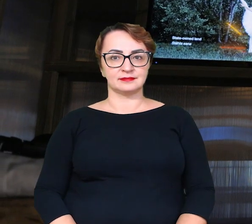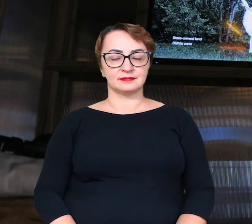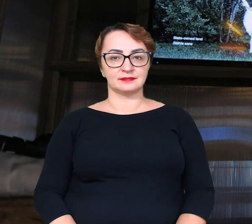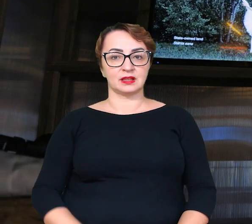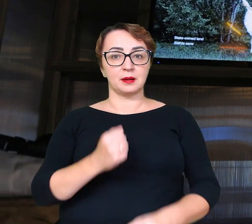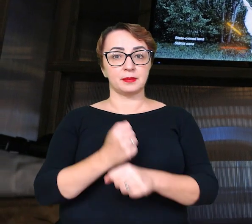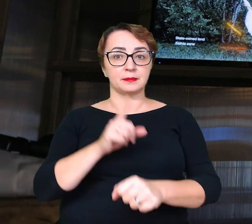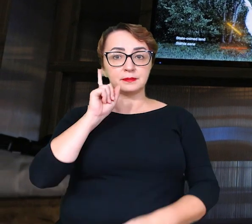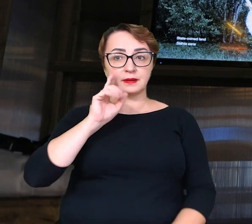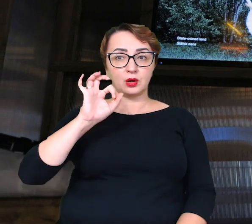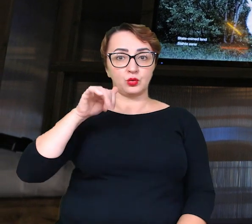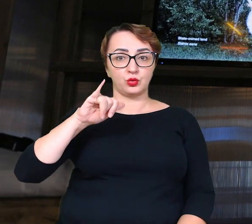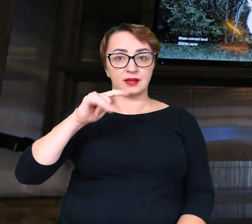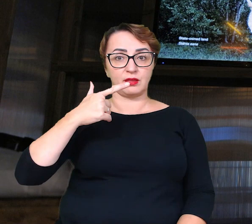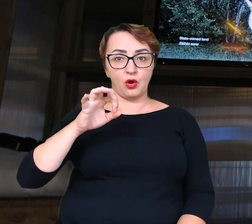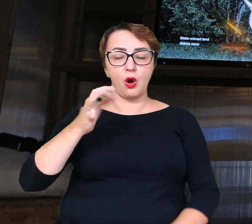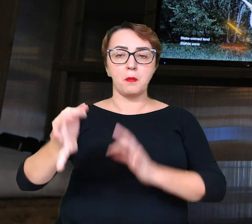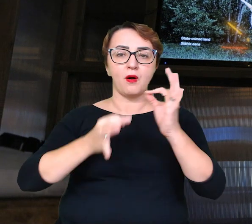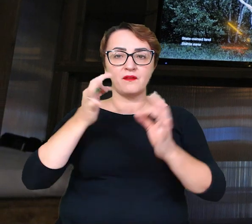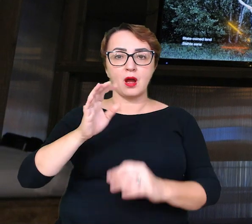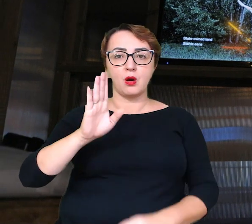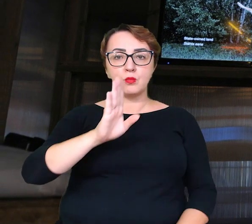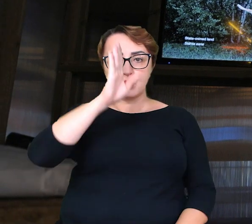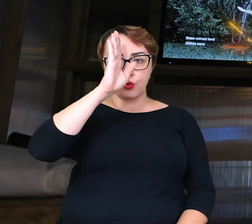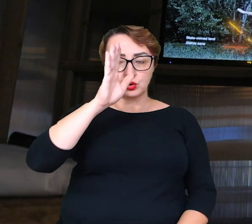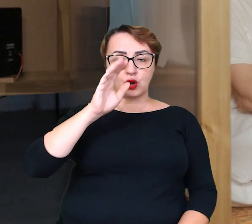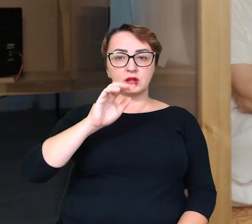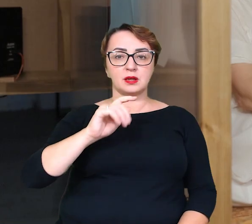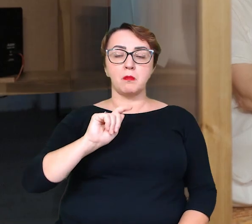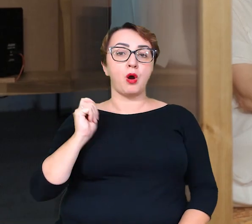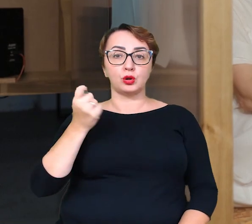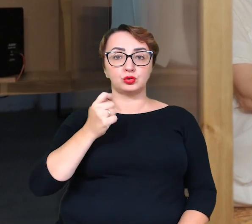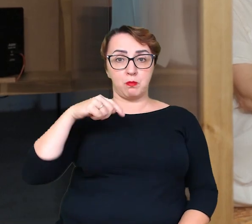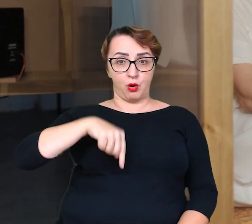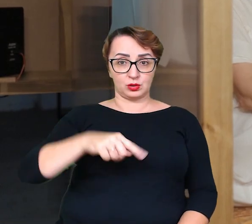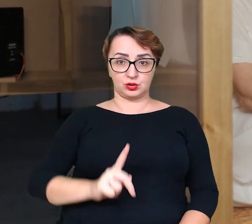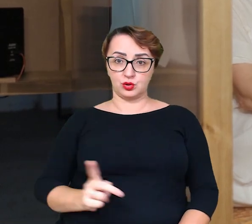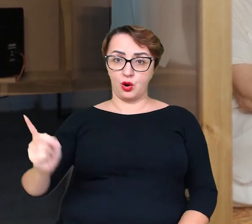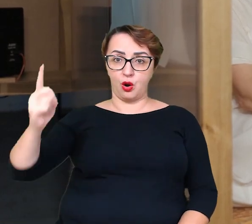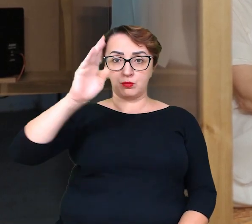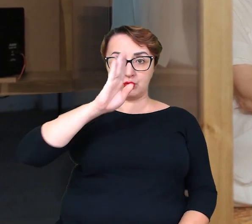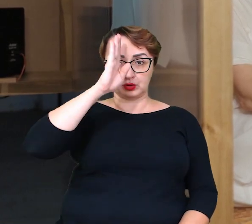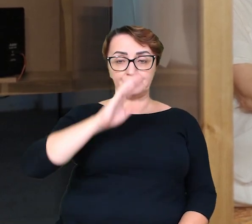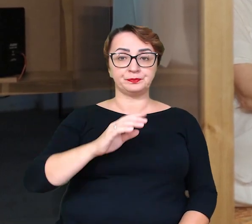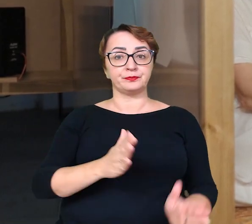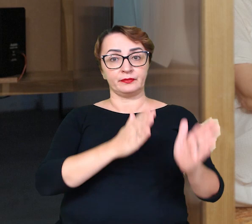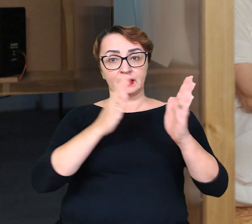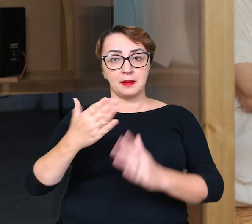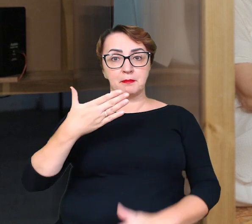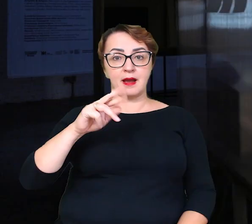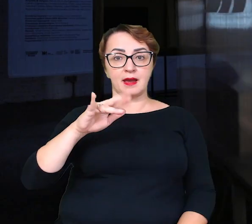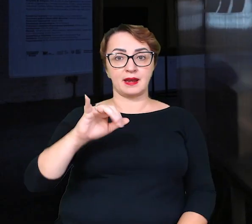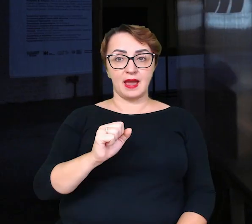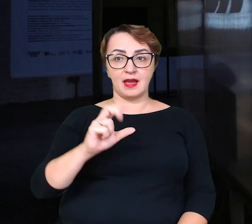Praca Guida van der Werve opowiadała o północy z południa na najdalszą północ, a z kolei praca Marii Helander, Ptaki